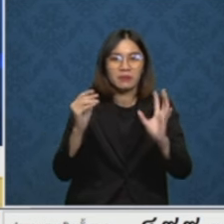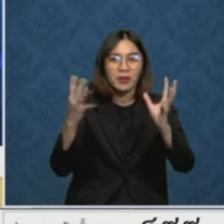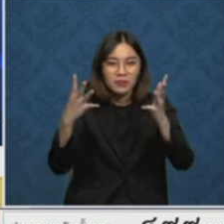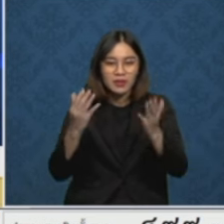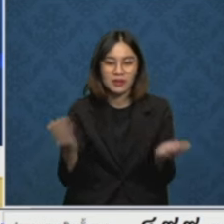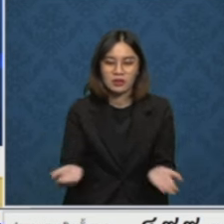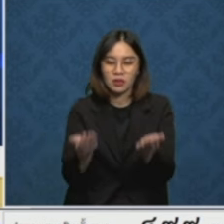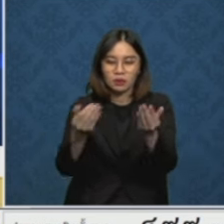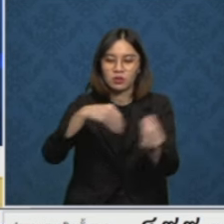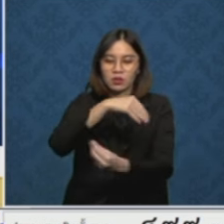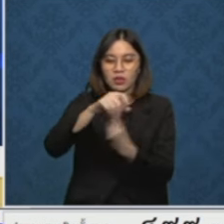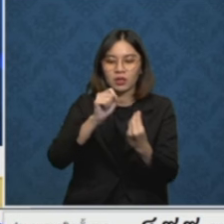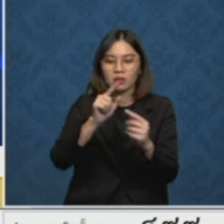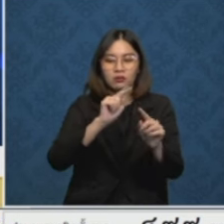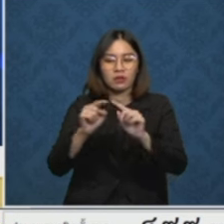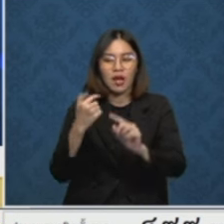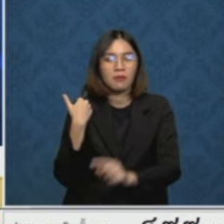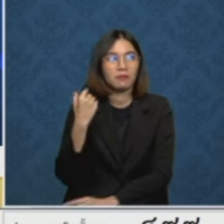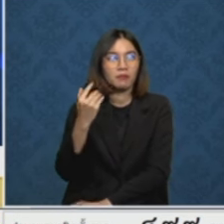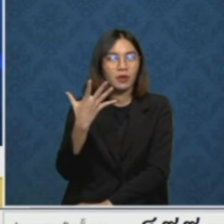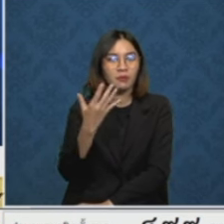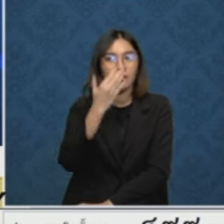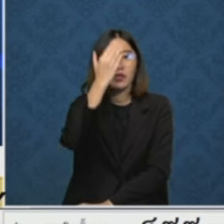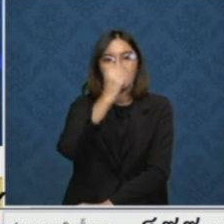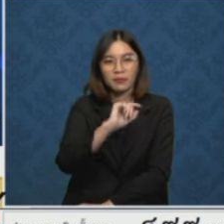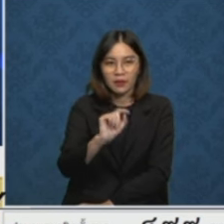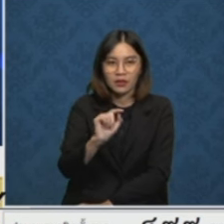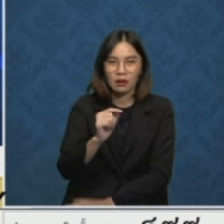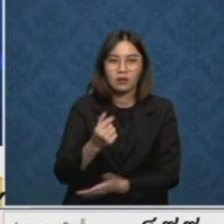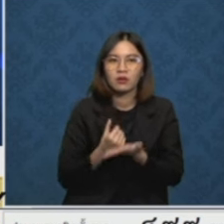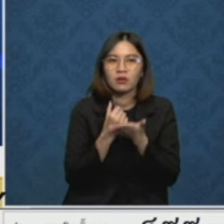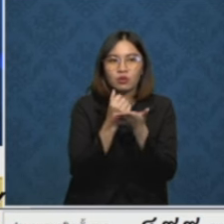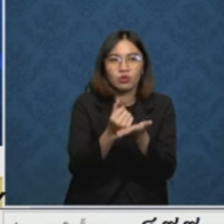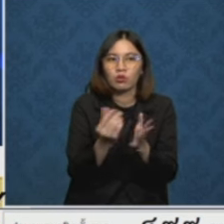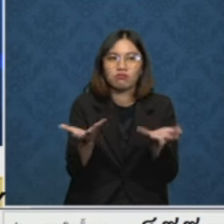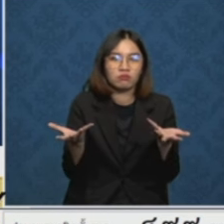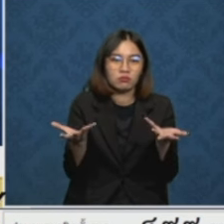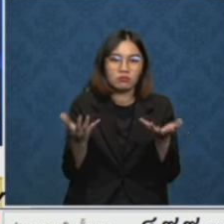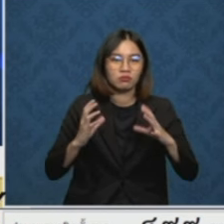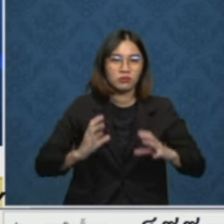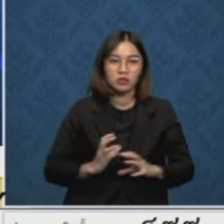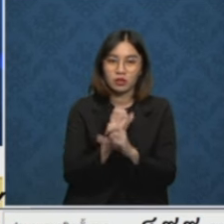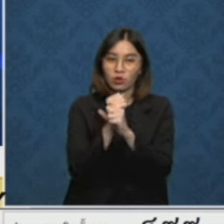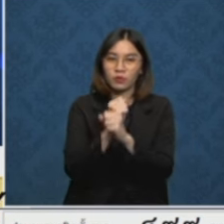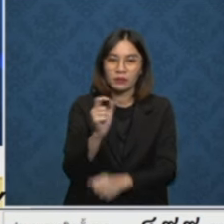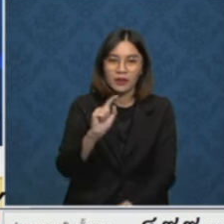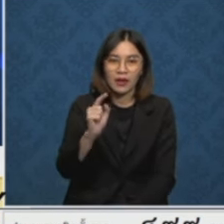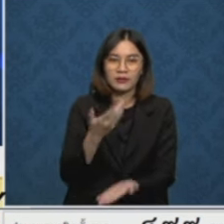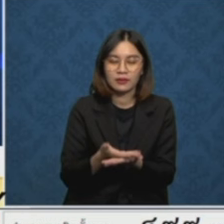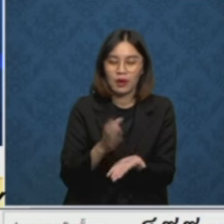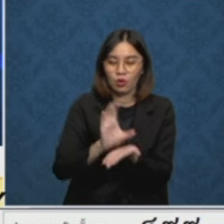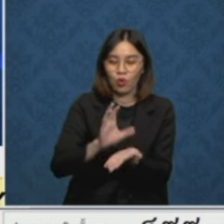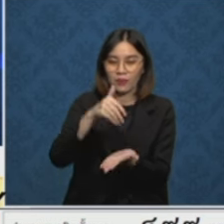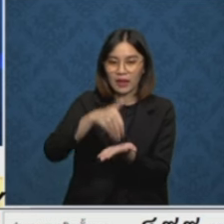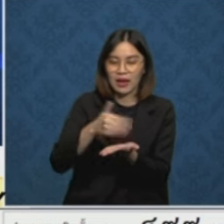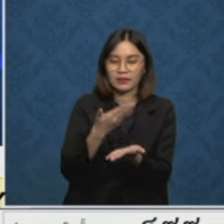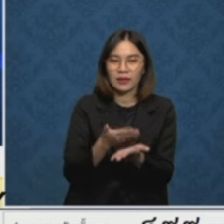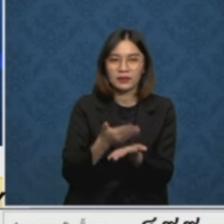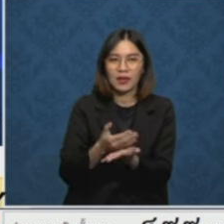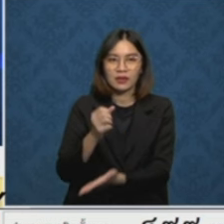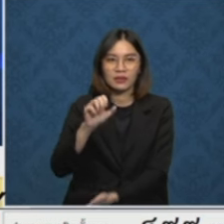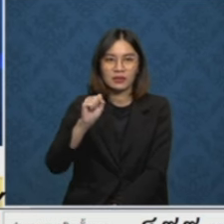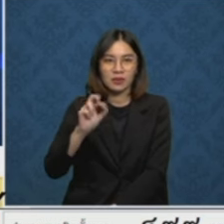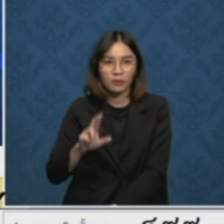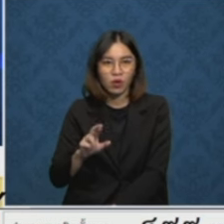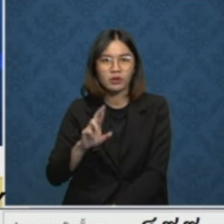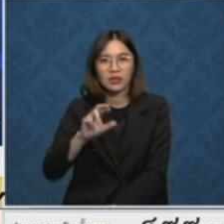กระตุ้นเศรษฐกิจแต่อย่างใดที่เป็นอย่างนี้ก็ช่วยไม่ได้ค่ะแล้วก็คงต้องสรุปว่าที่งบกลางเงินสำรองที่ส